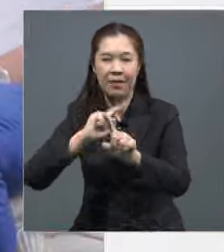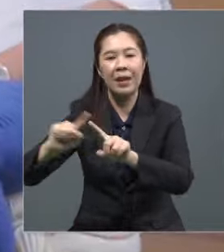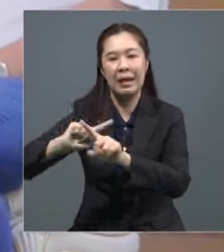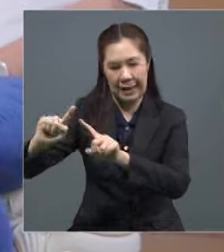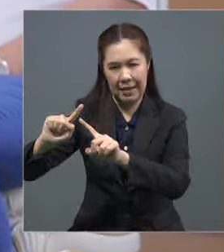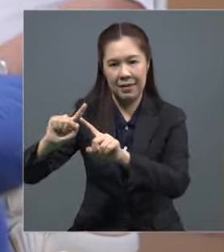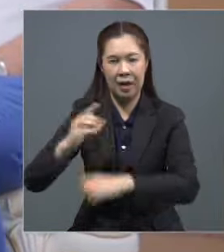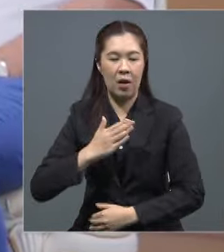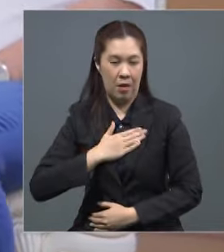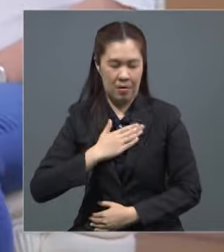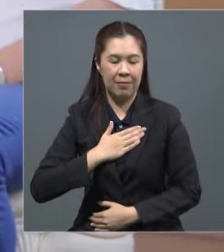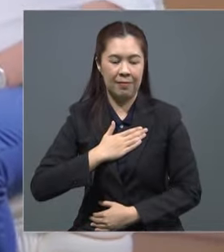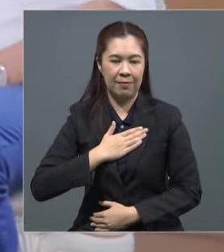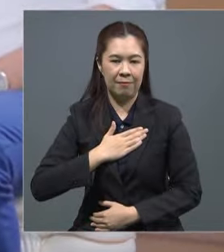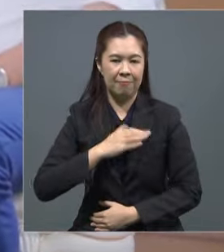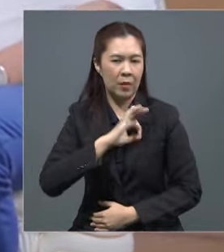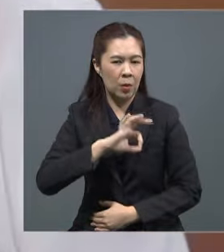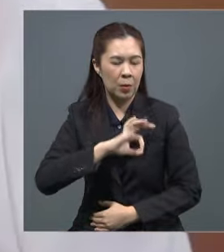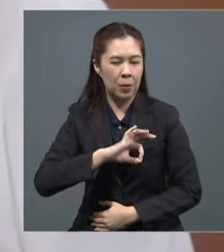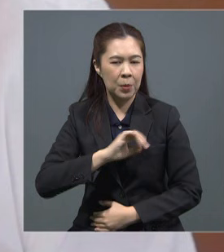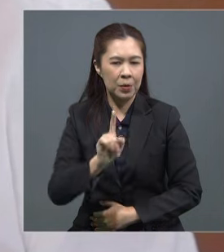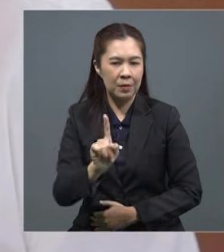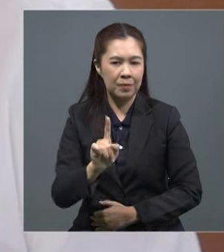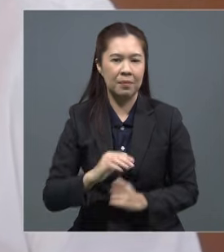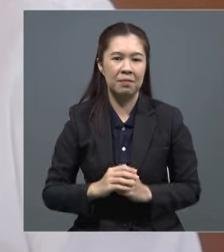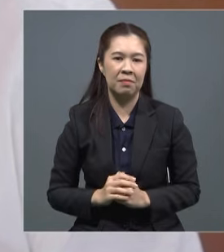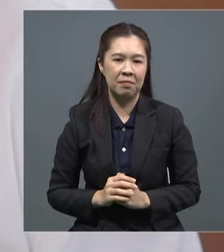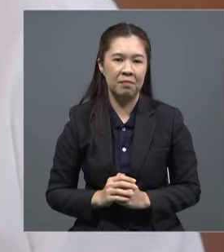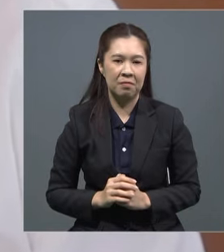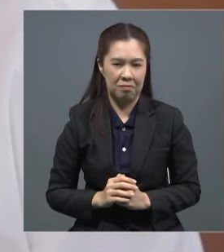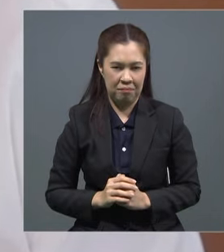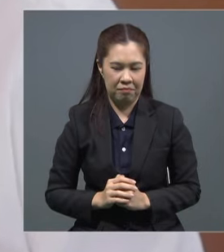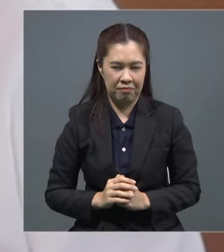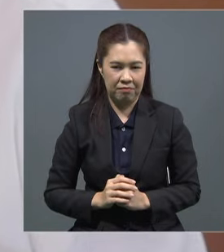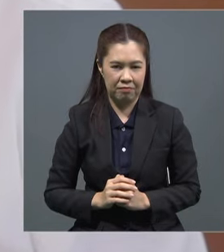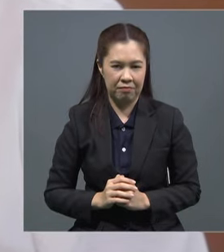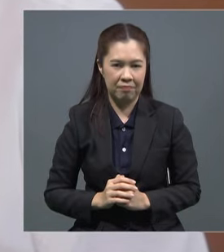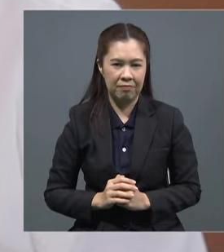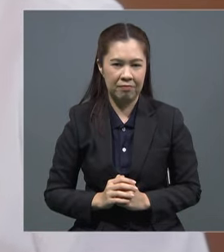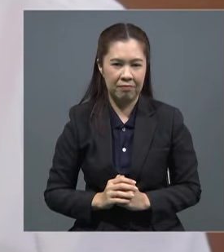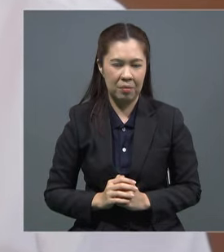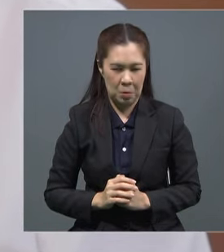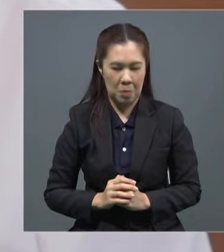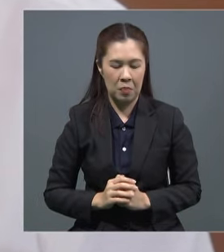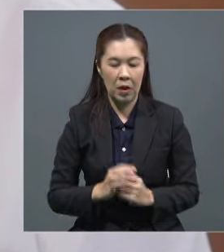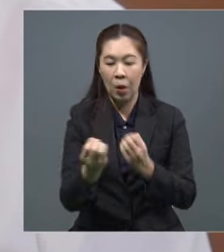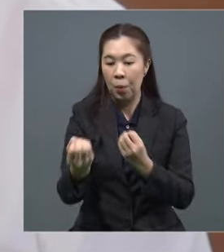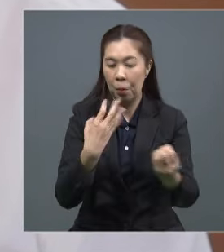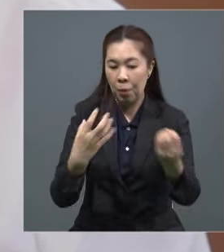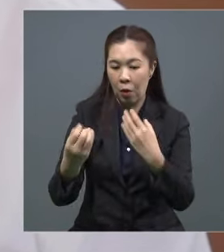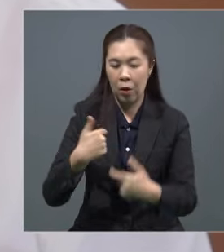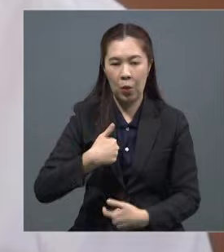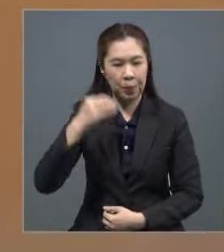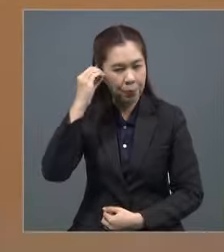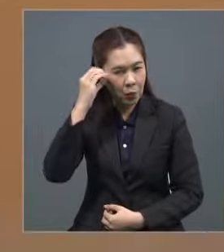เนี่ยผมเชื่อว่าเป็นอะไรที่เป็นอะไรที่ที่ให้ความรู้กับทั้งตัวผมเองและรัฐมนตรีหลายๆ